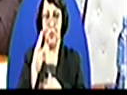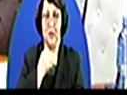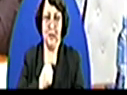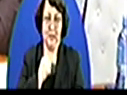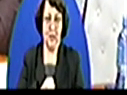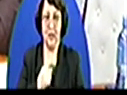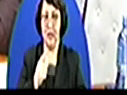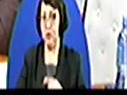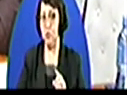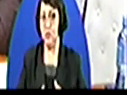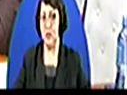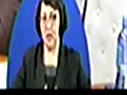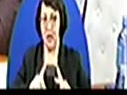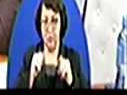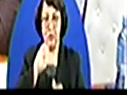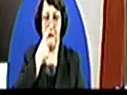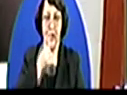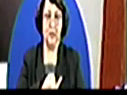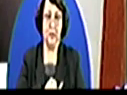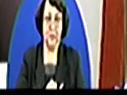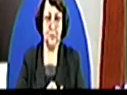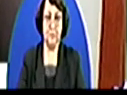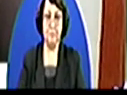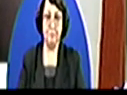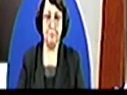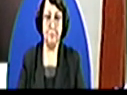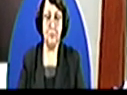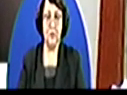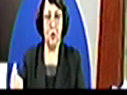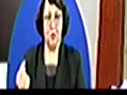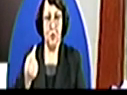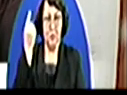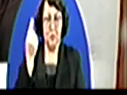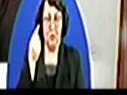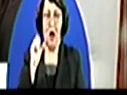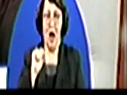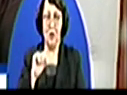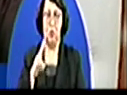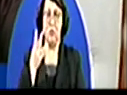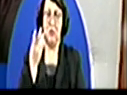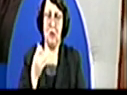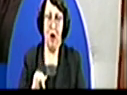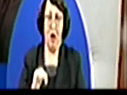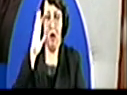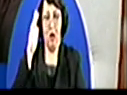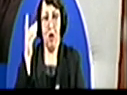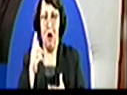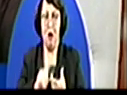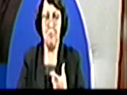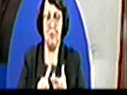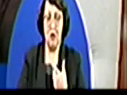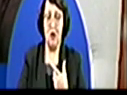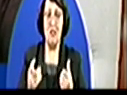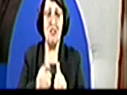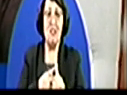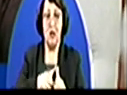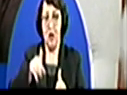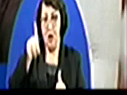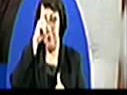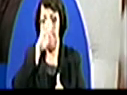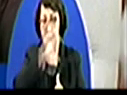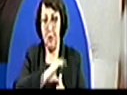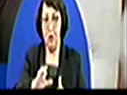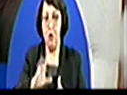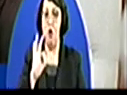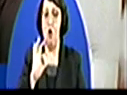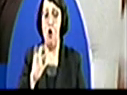улам сайжруулах бах гэдэгт одоо итгэлтэй байгаа. Өндөр эрсдэлтэй нөхцөлд ажиллаж байгаа эмнэлгийн ажилтнууд, онцгойгийнхан, мэрэгжлийн хяналтынхан гэл